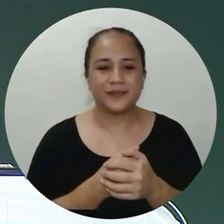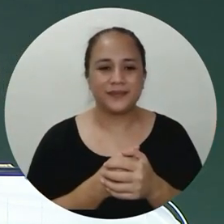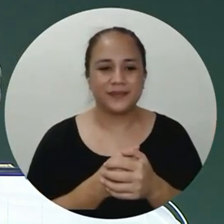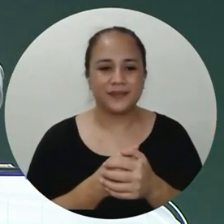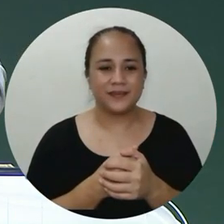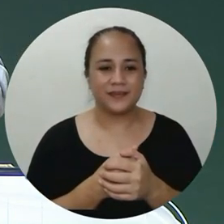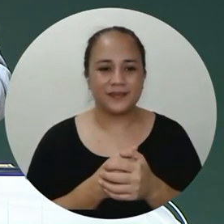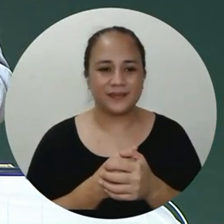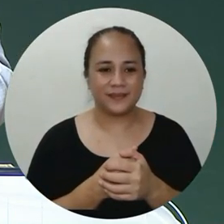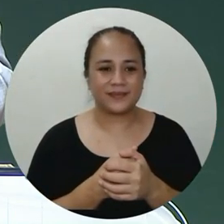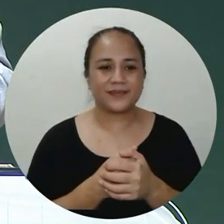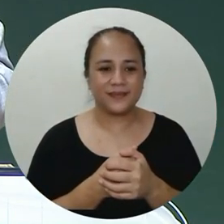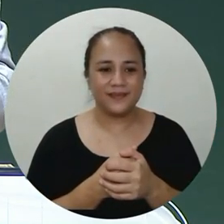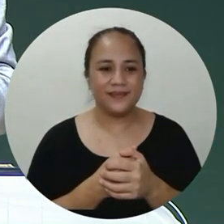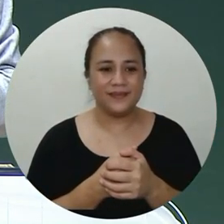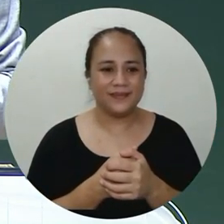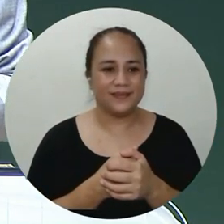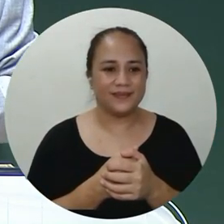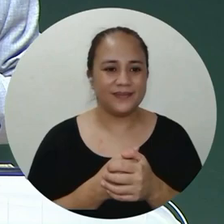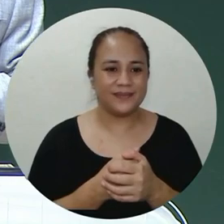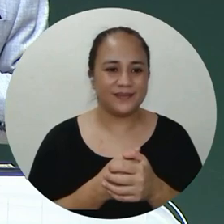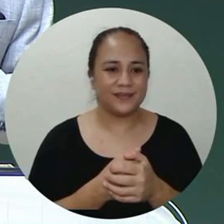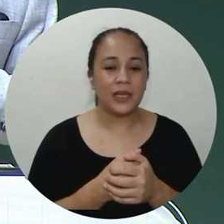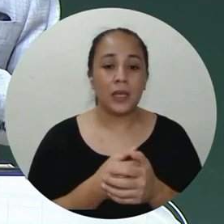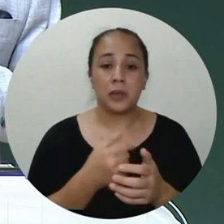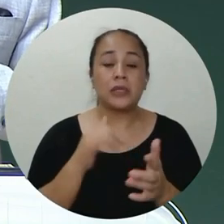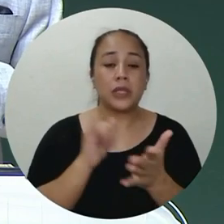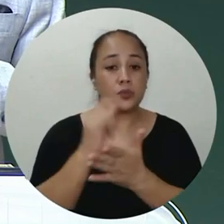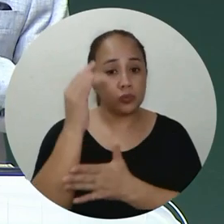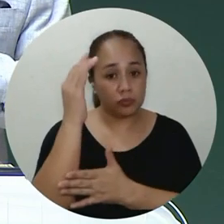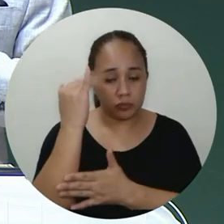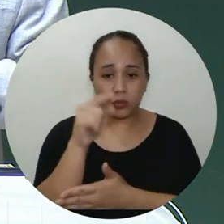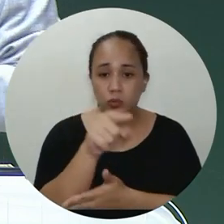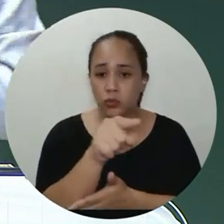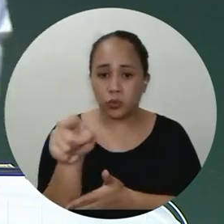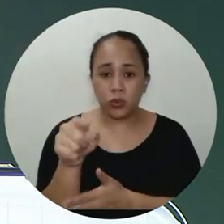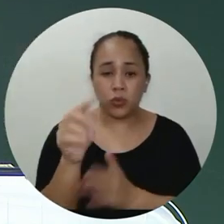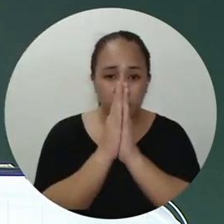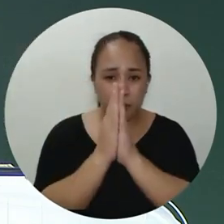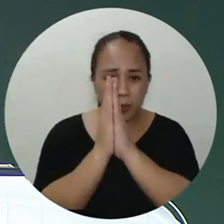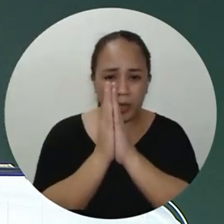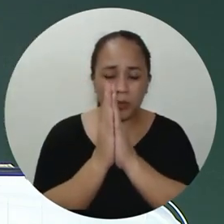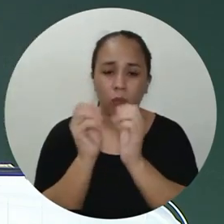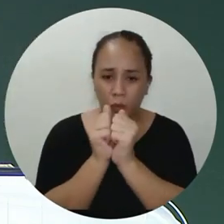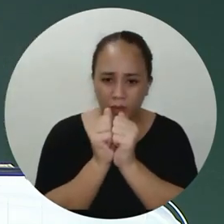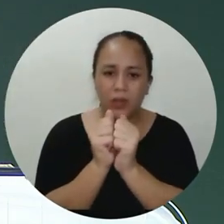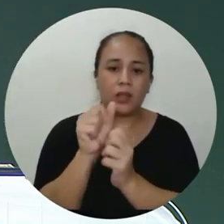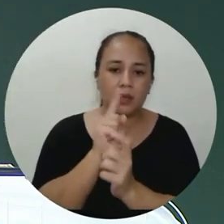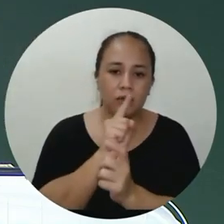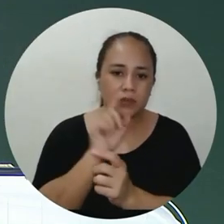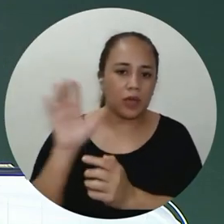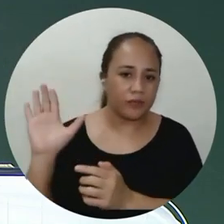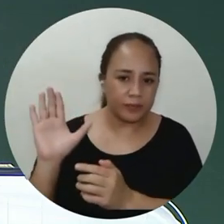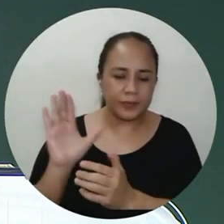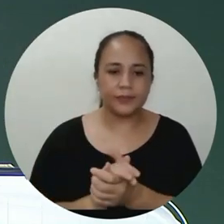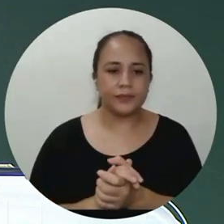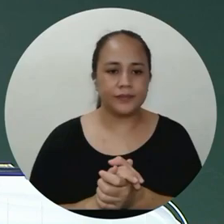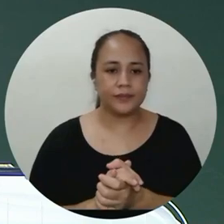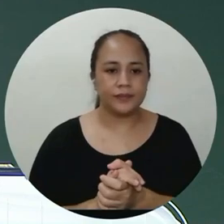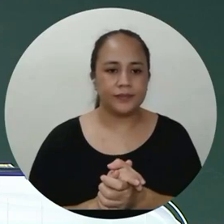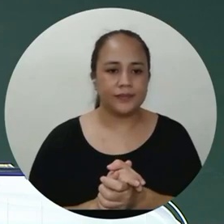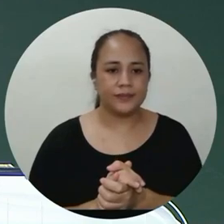이런 언약 잡은 기도자가 돼야 돼요. And that's why you must be those who pray with this covenant. 사도행전 1장 14절에